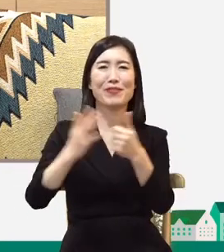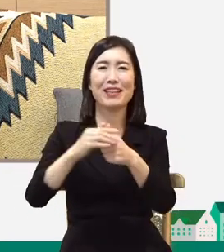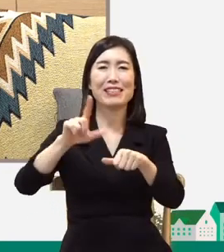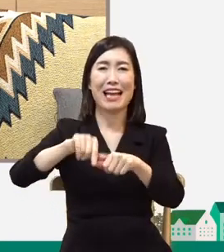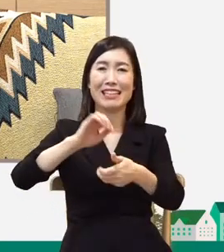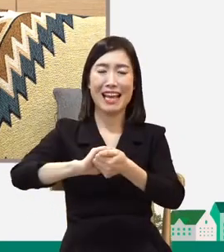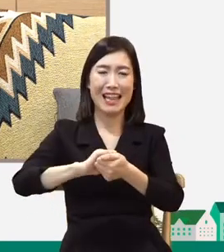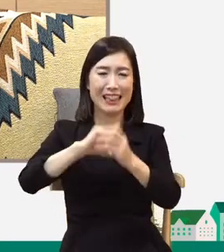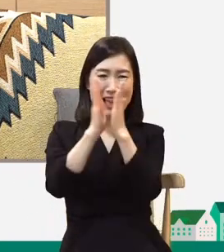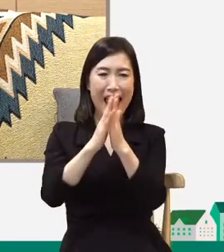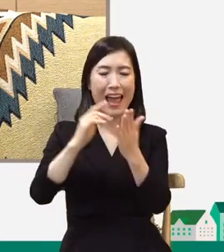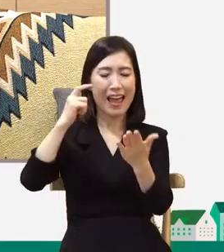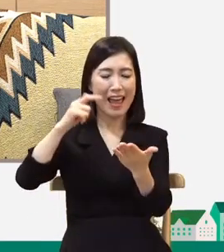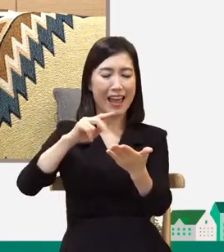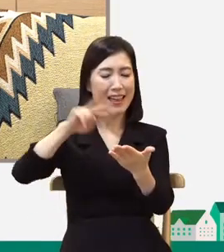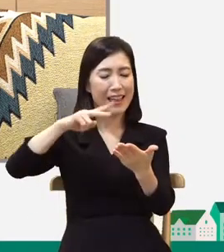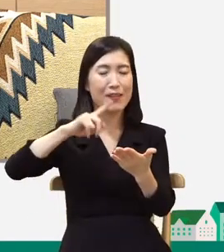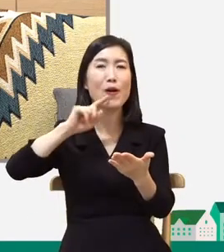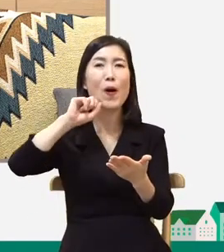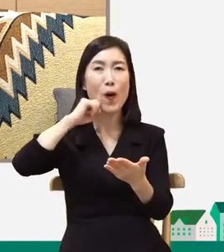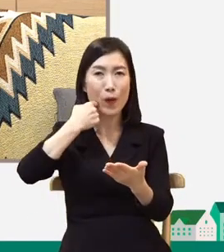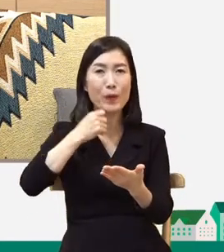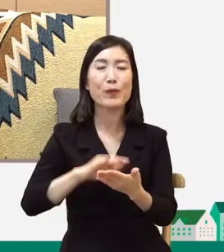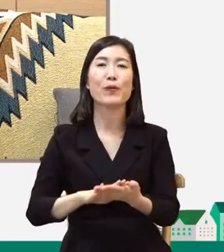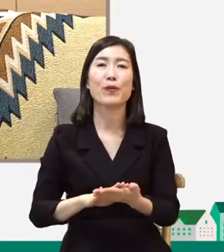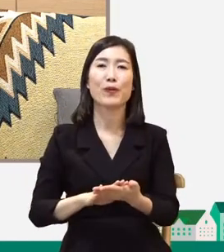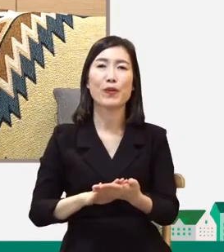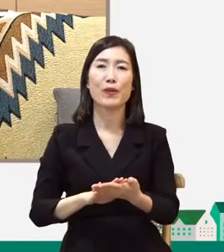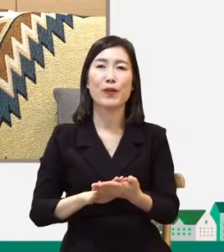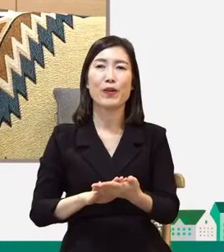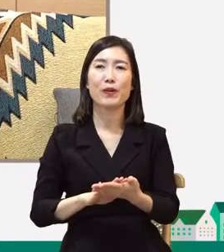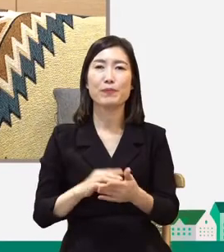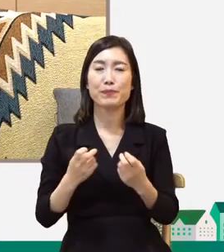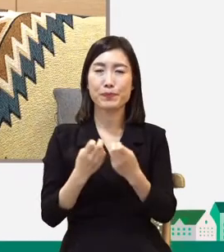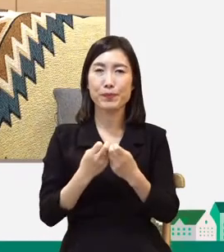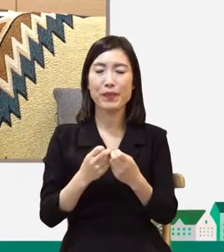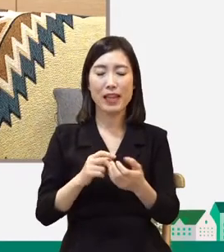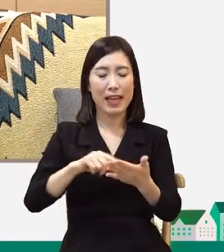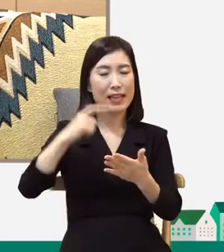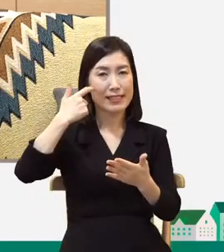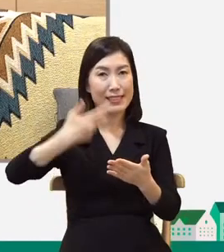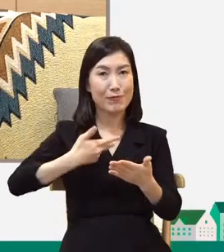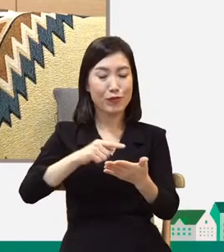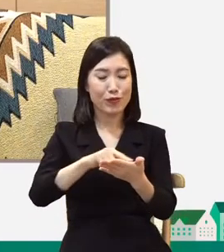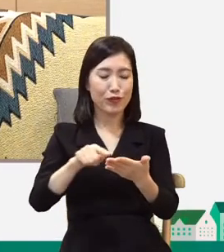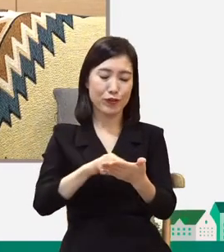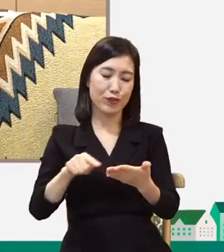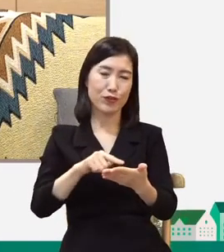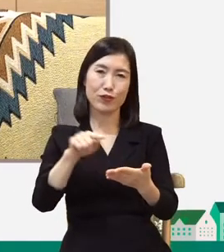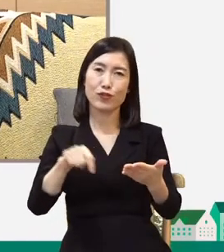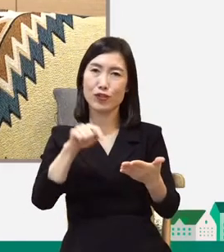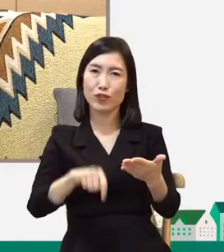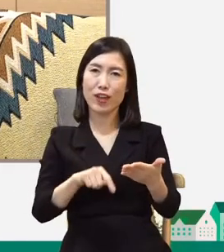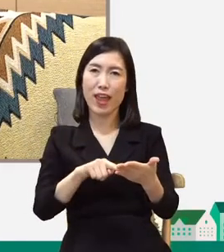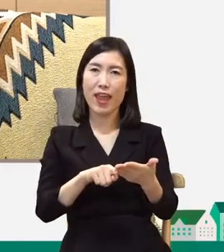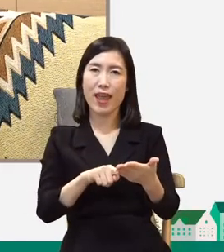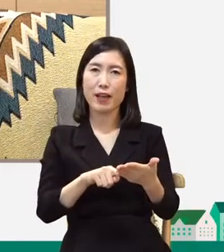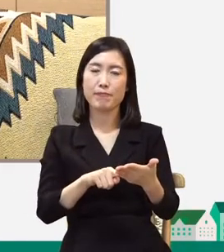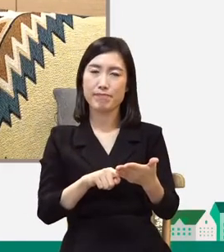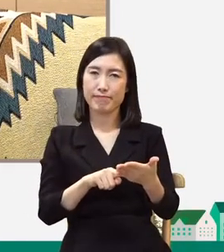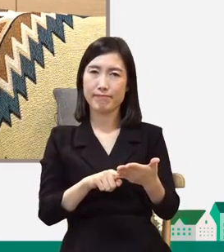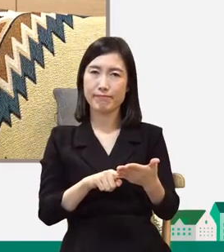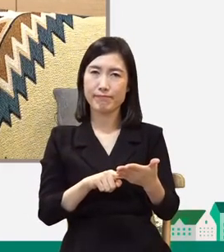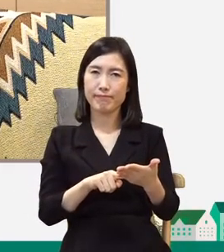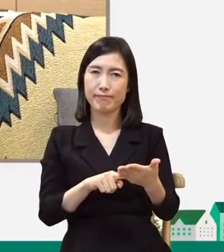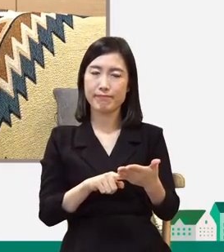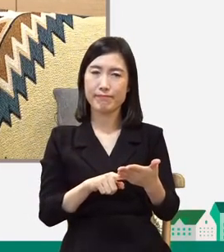저희들이 말씀을 듣기는 어렵고 제가 이렇게 진행하겠습니다. 몇 가지 질문들 중에서 이 질문에 가장